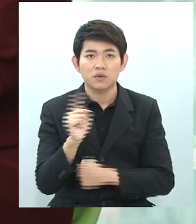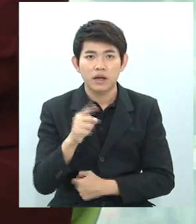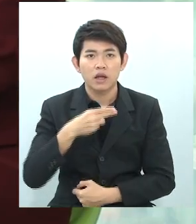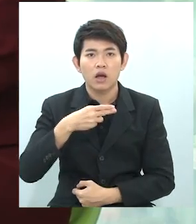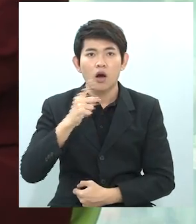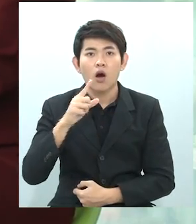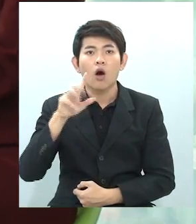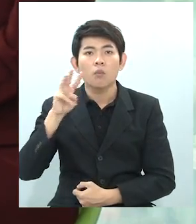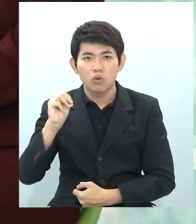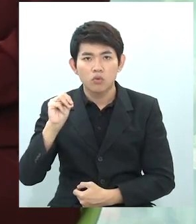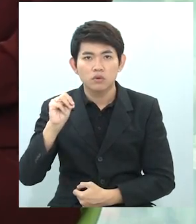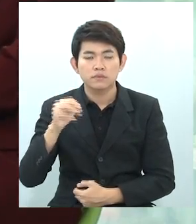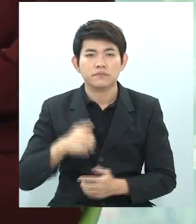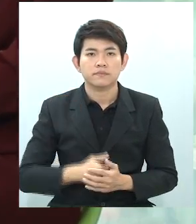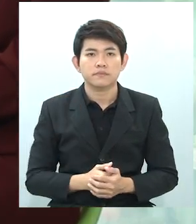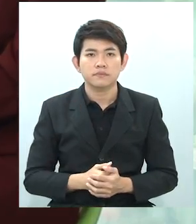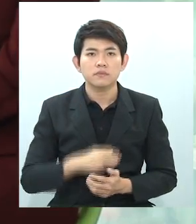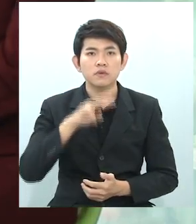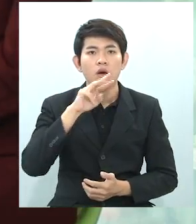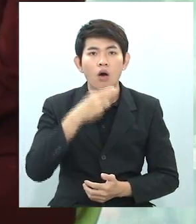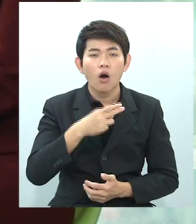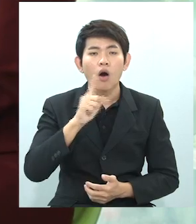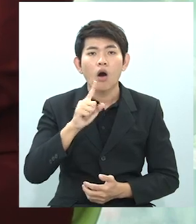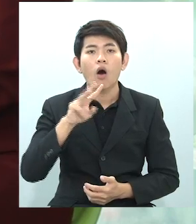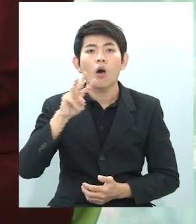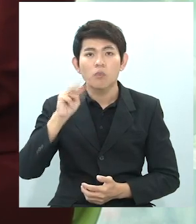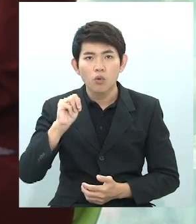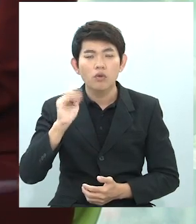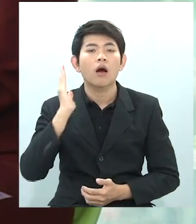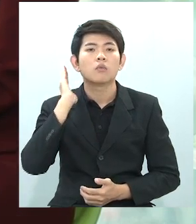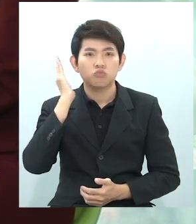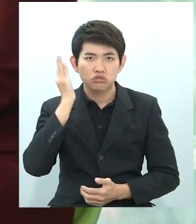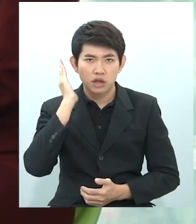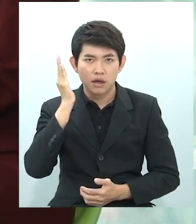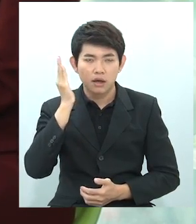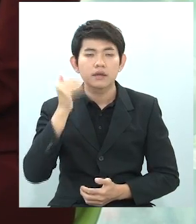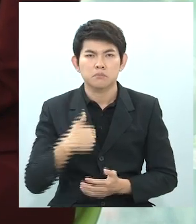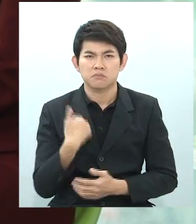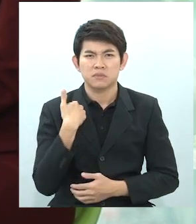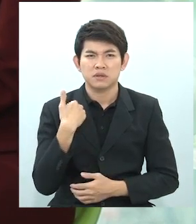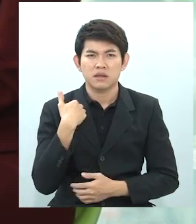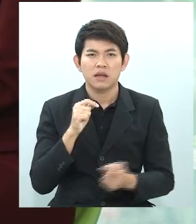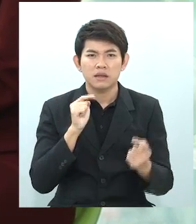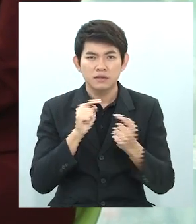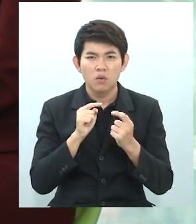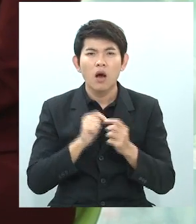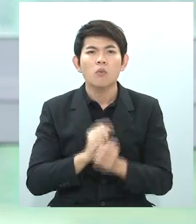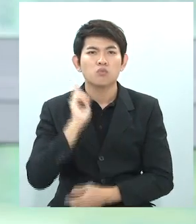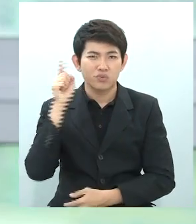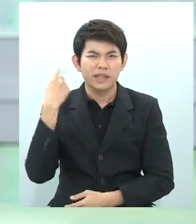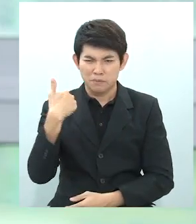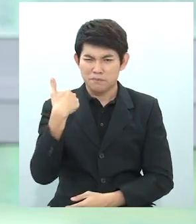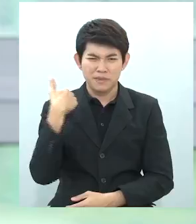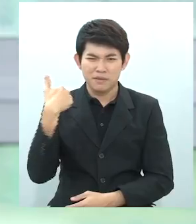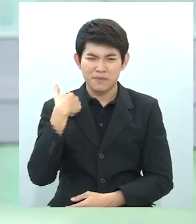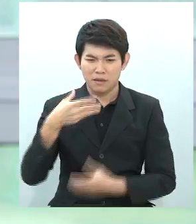นนะคะฮอร์โมนแอนโดรเจนเคยได้ยินใช่ไหมคะซึ่งจริงๆก็เป็นฮอร์โมนเพศชายแต่จริงๆจะบอกว่าในผู้หญิงก็มีฮอร์โมนเพศช